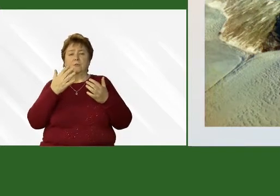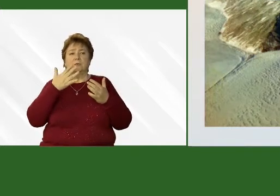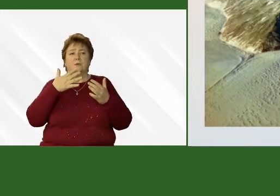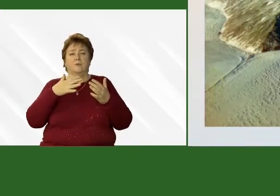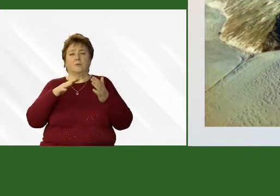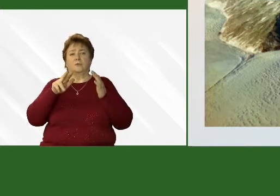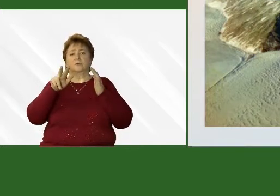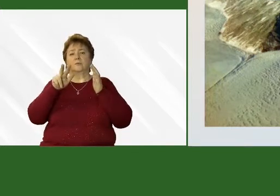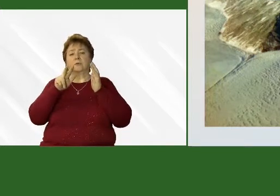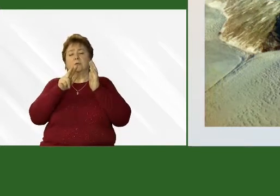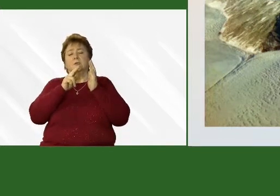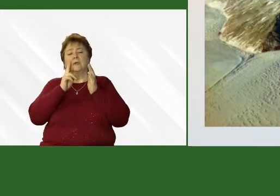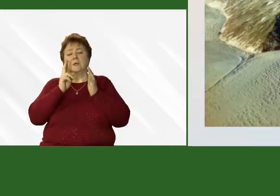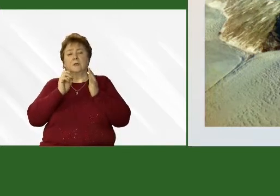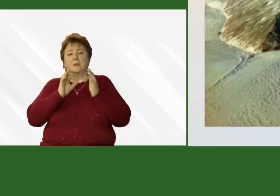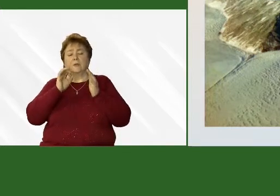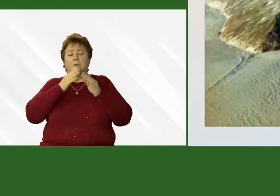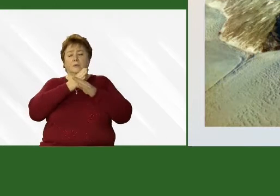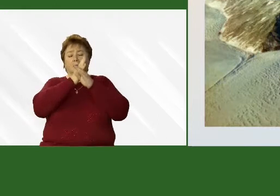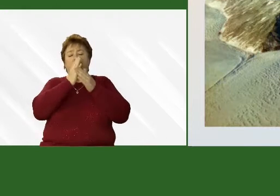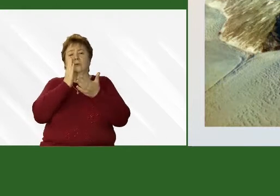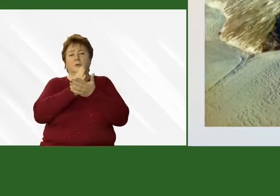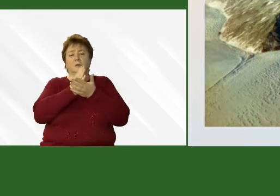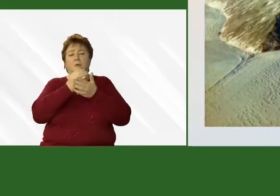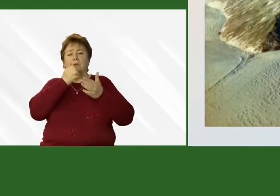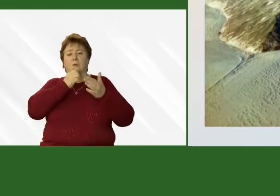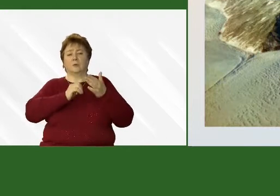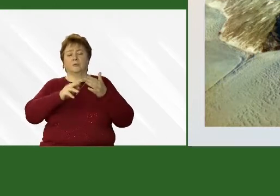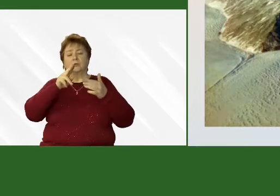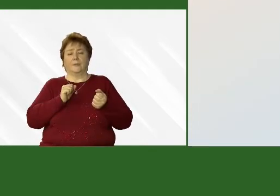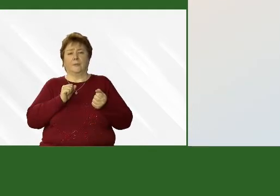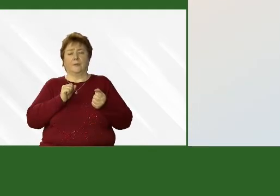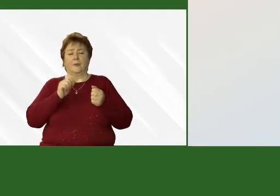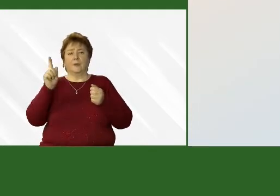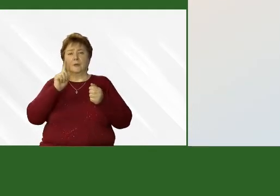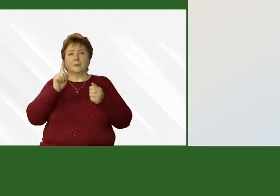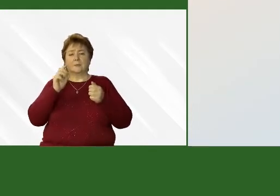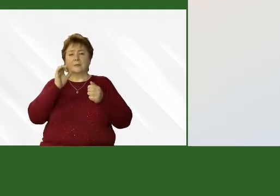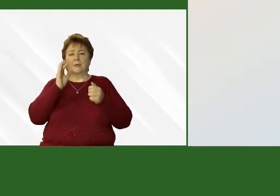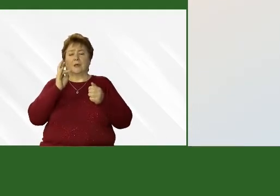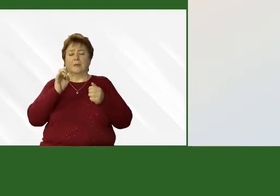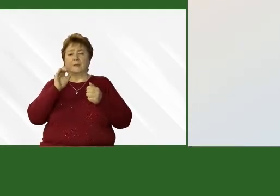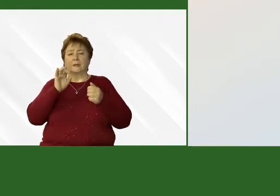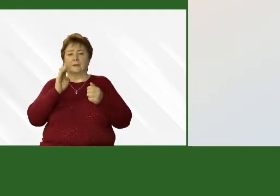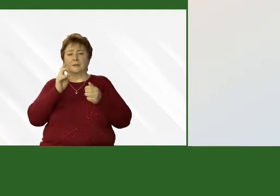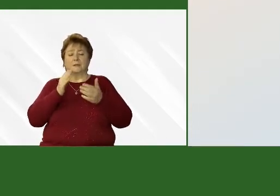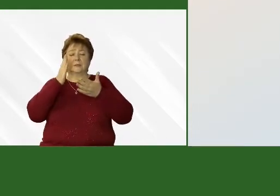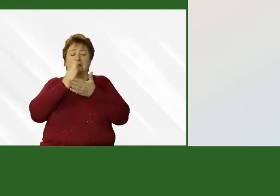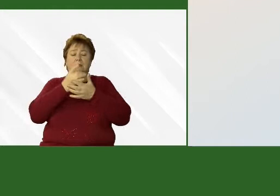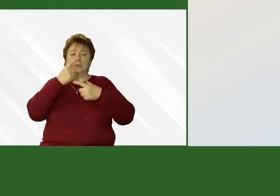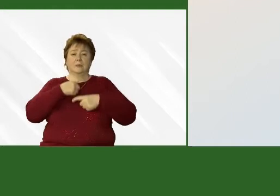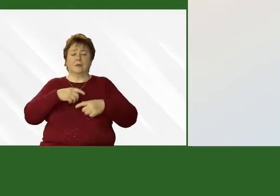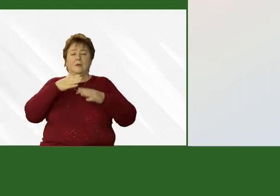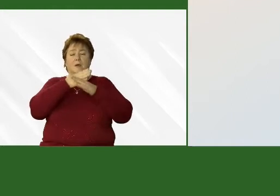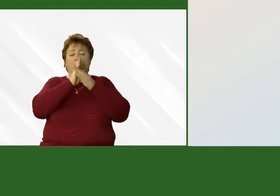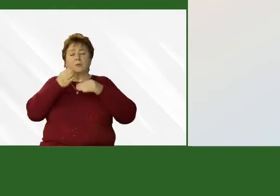480 километров от горной системы находится Южный полюс. Западная Антарктида представляет собой